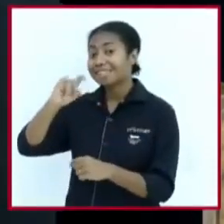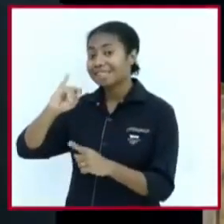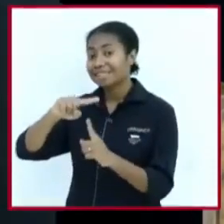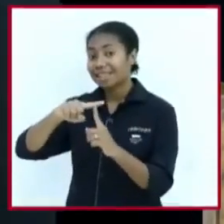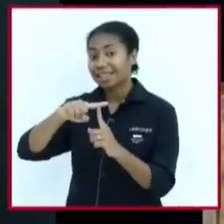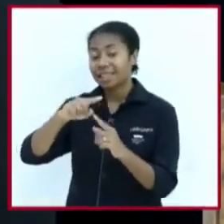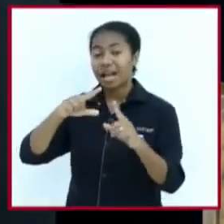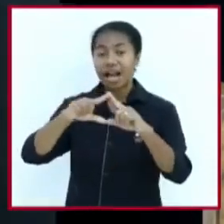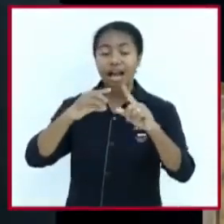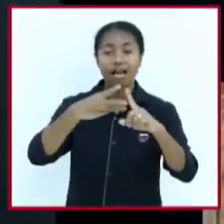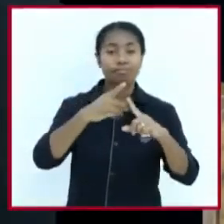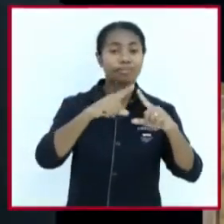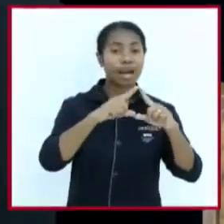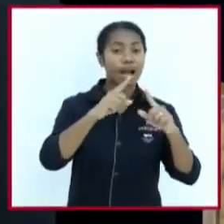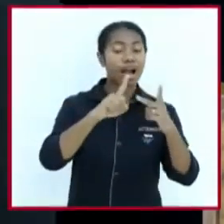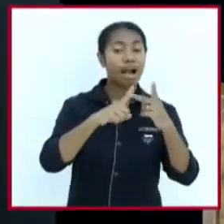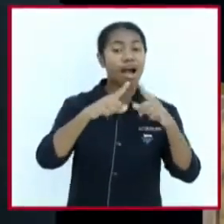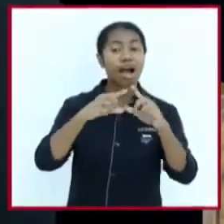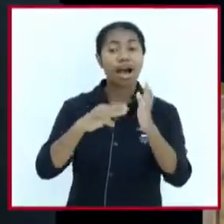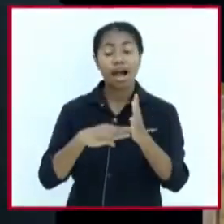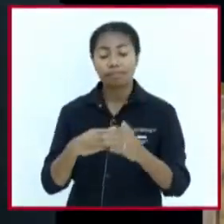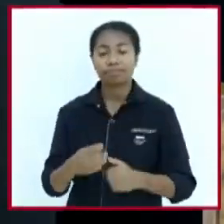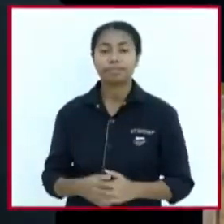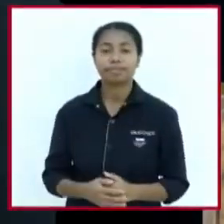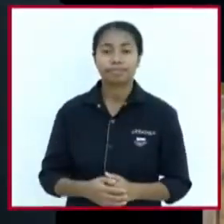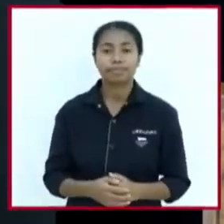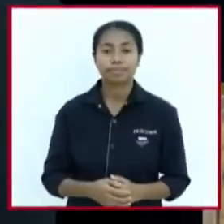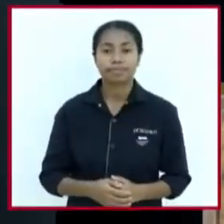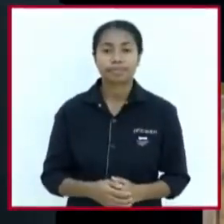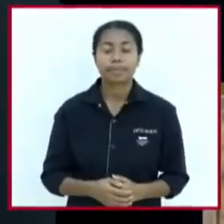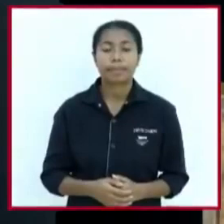Hai apalagi harum yang lebih di bawah lagi